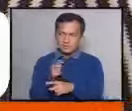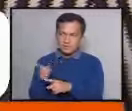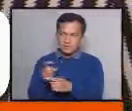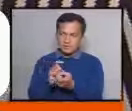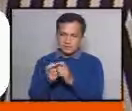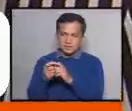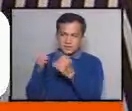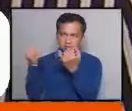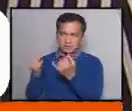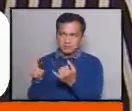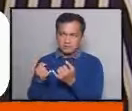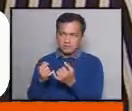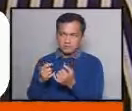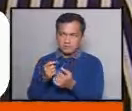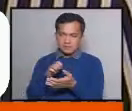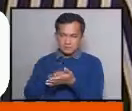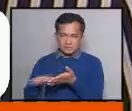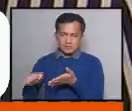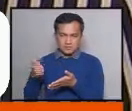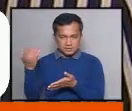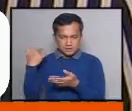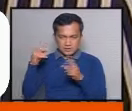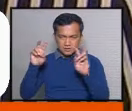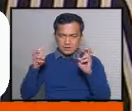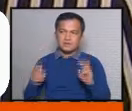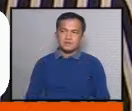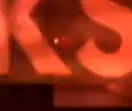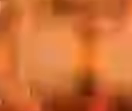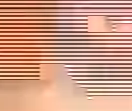binabagong imahe para mabura ang dating kontrobersiya.